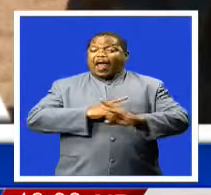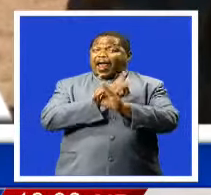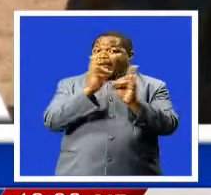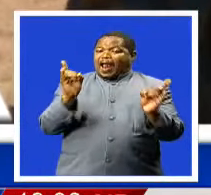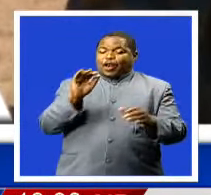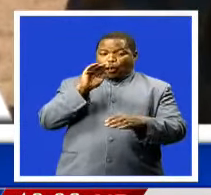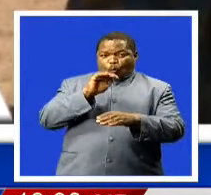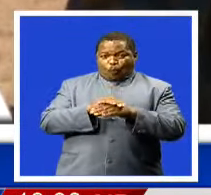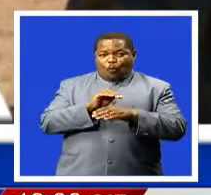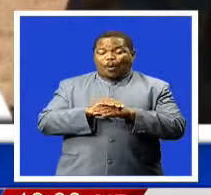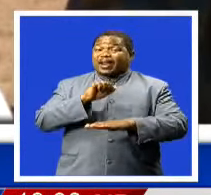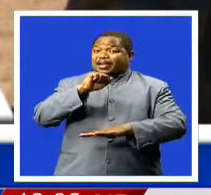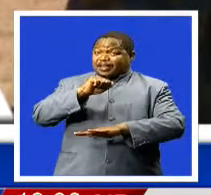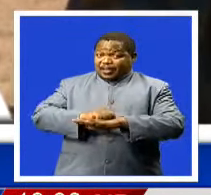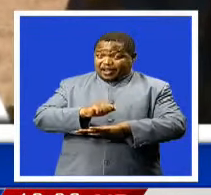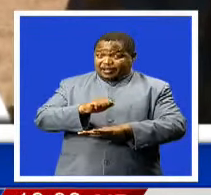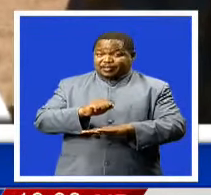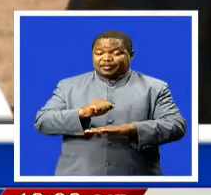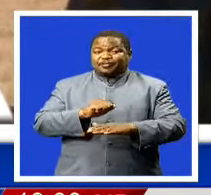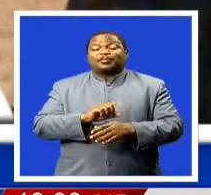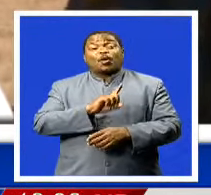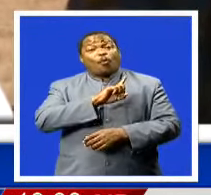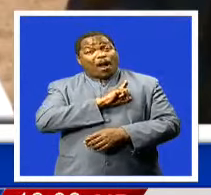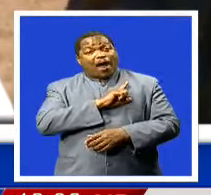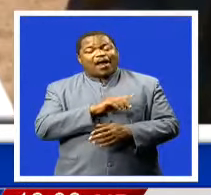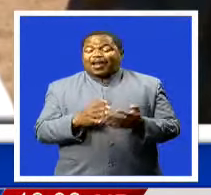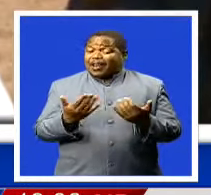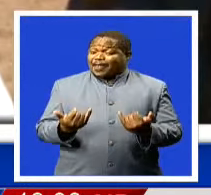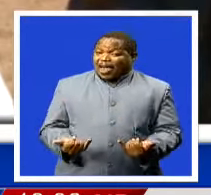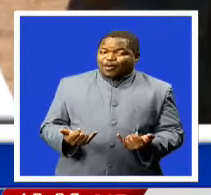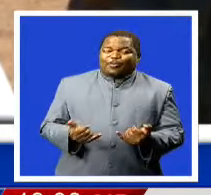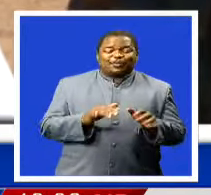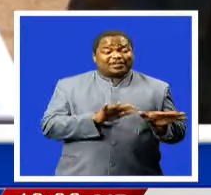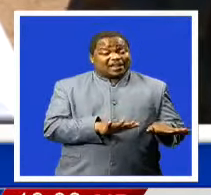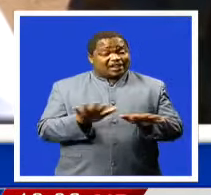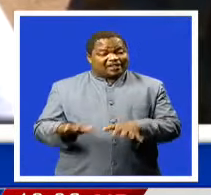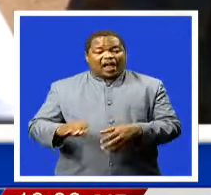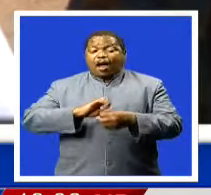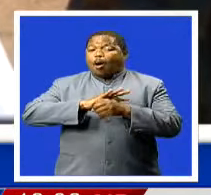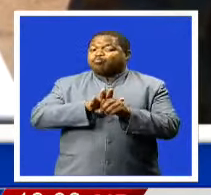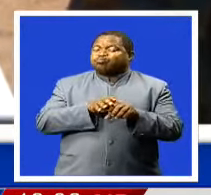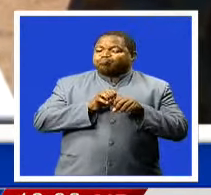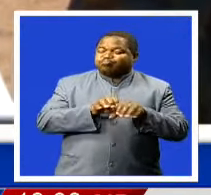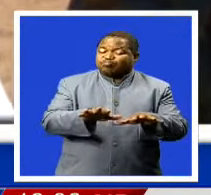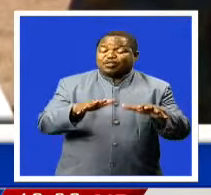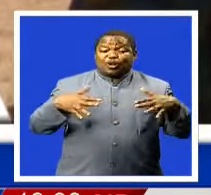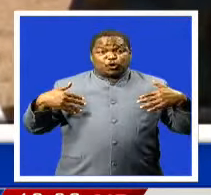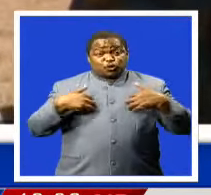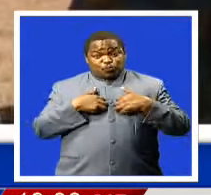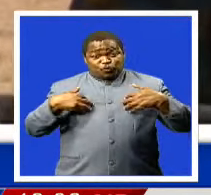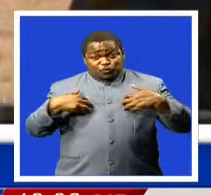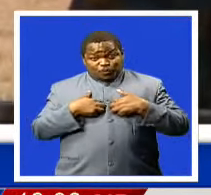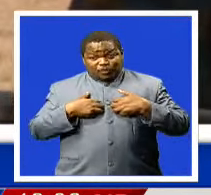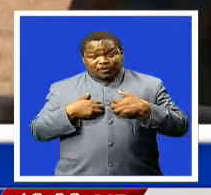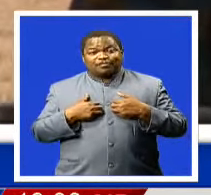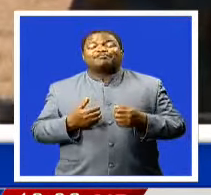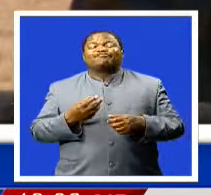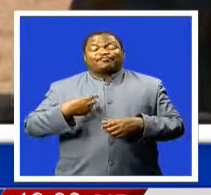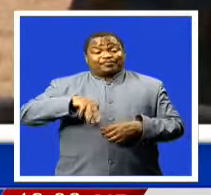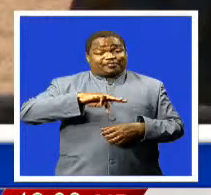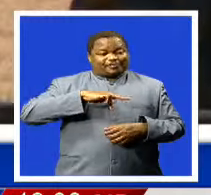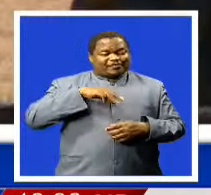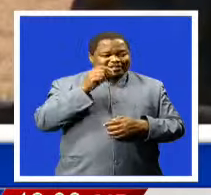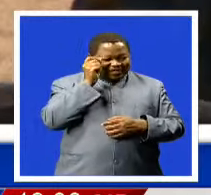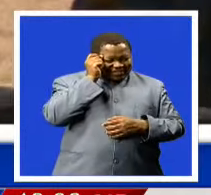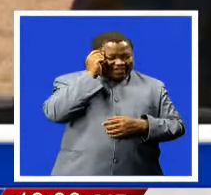bakhone ukucina kulesikhathi samanje lapha sihlaselwe yi-COVID kuona sithi awu angeke sibe sesiyashiya ngasekhaya la